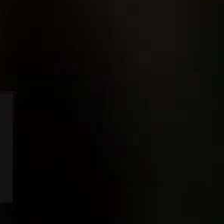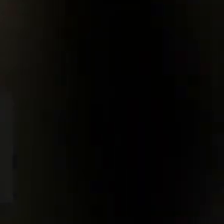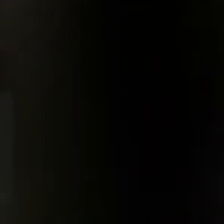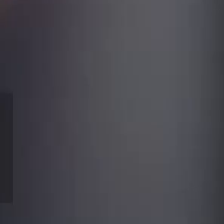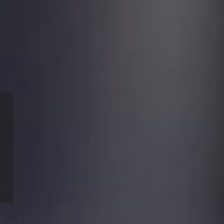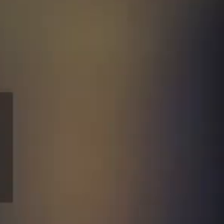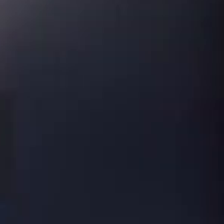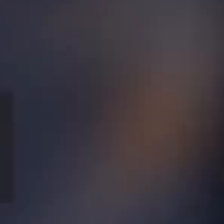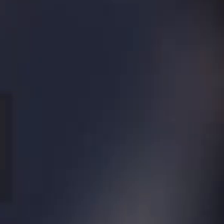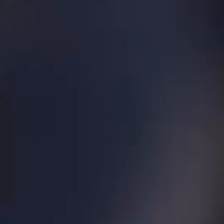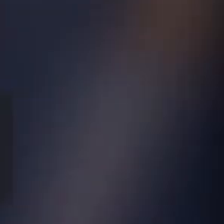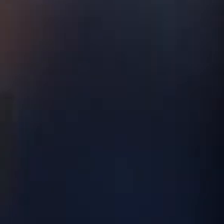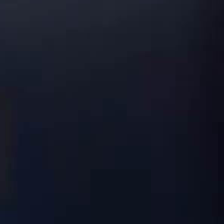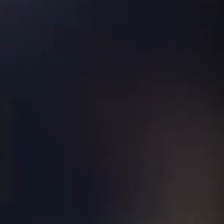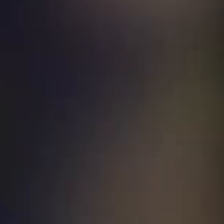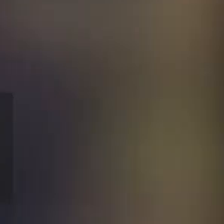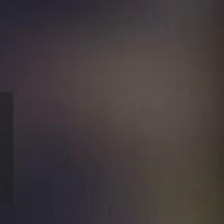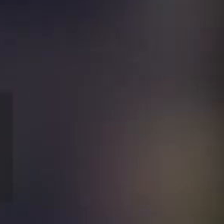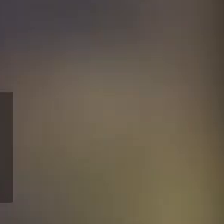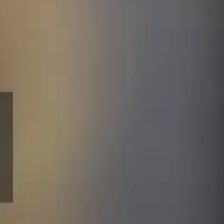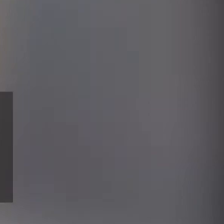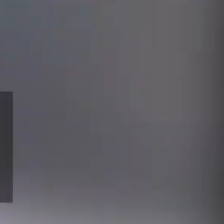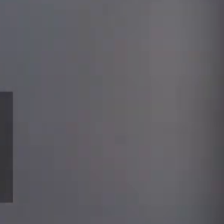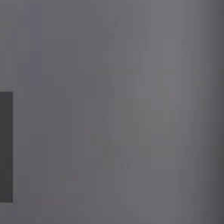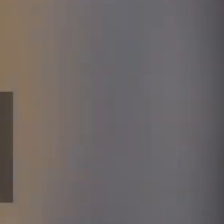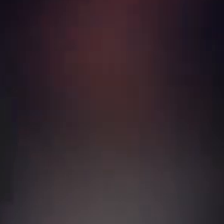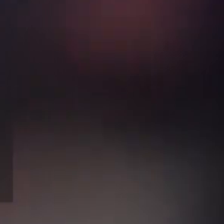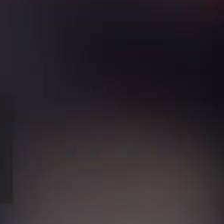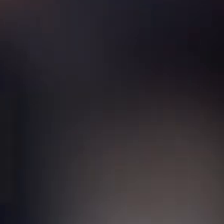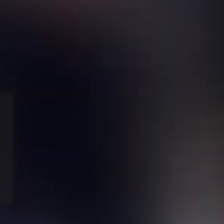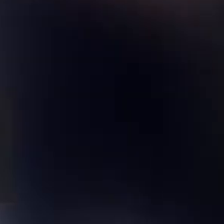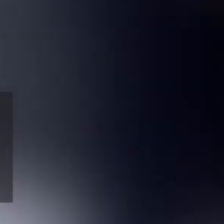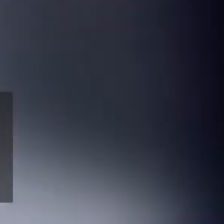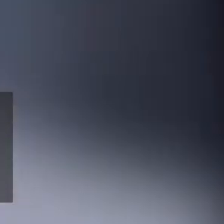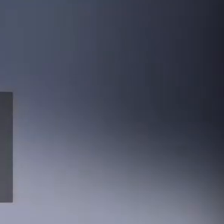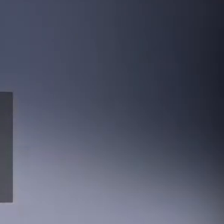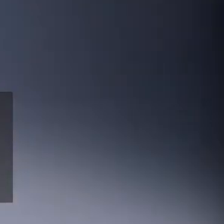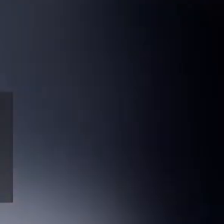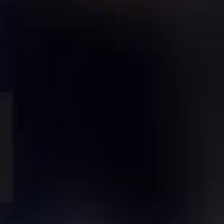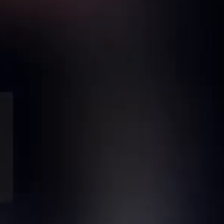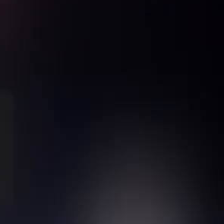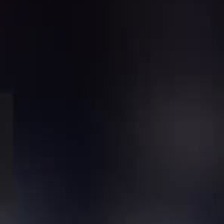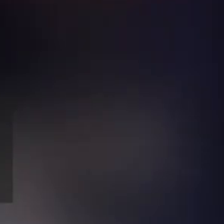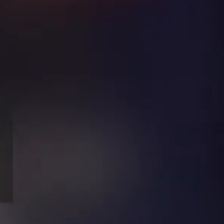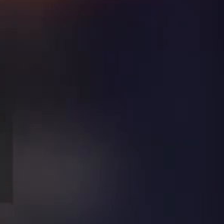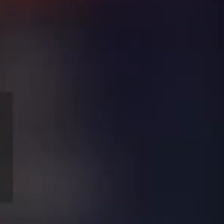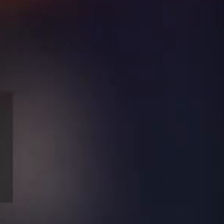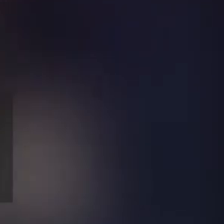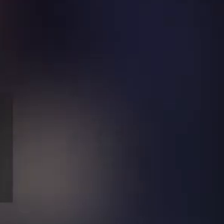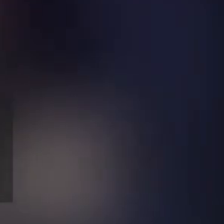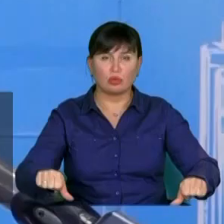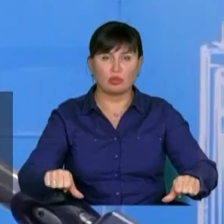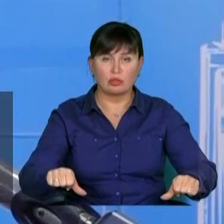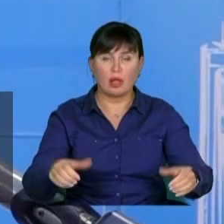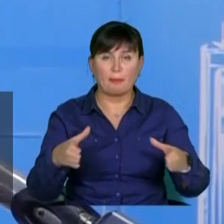Однако буран повредил линии электропередачи и повалил опорные столбы. А с 13 декабря по поручению главы региона работает специально созданный оперативный